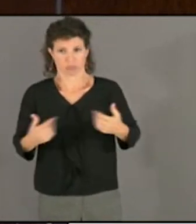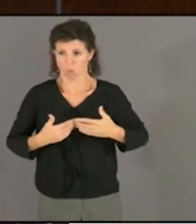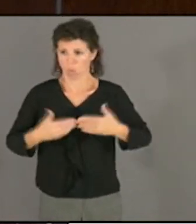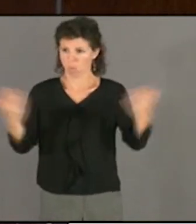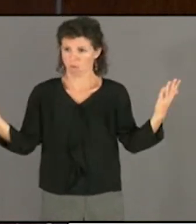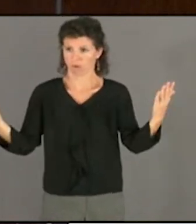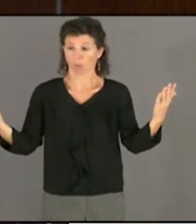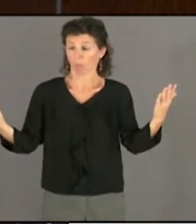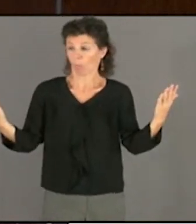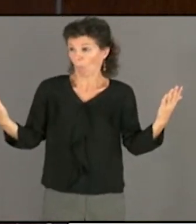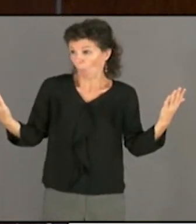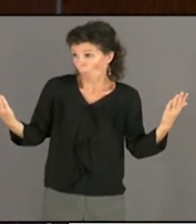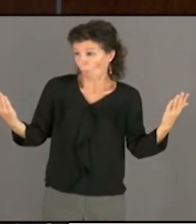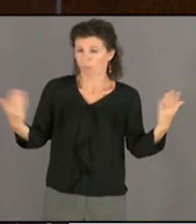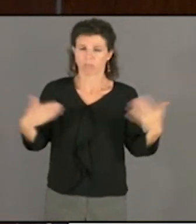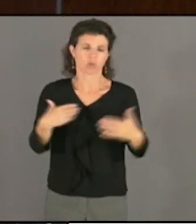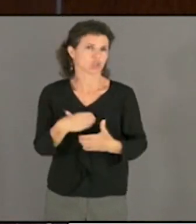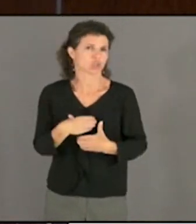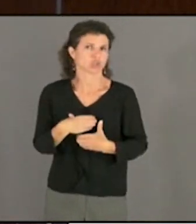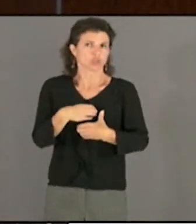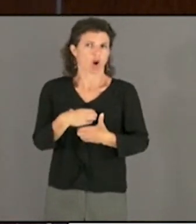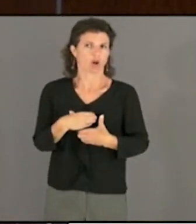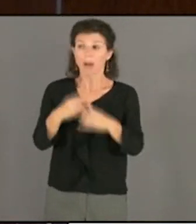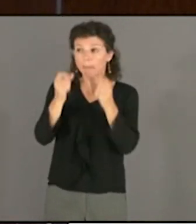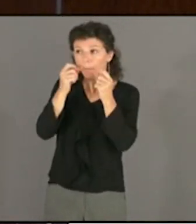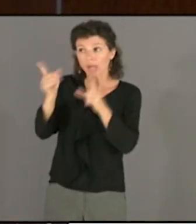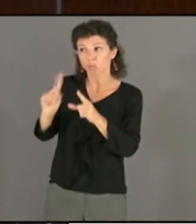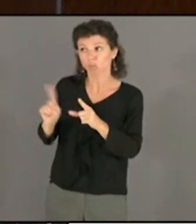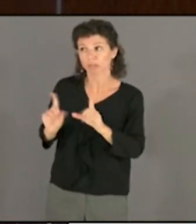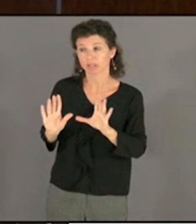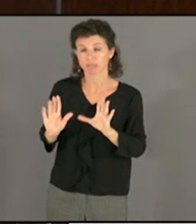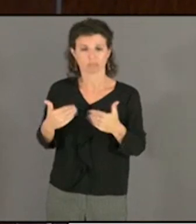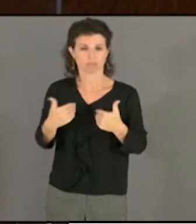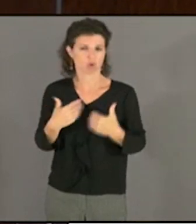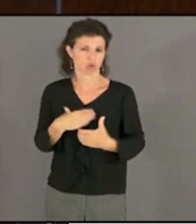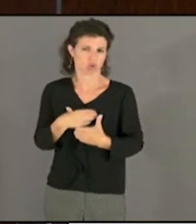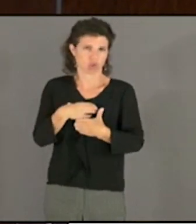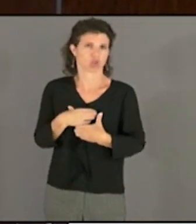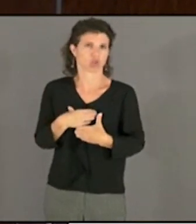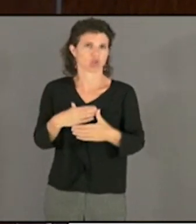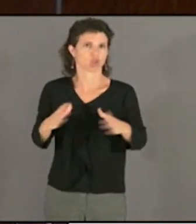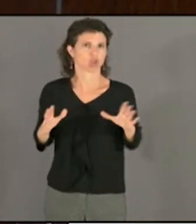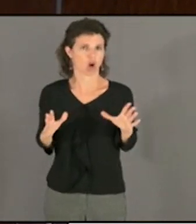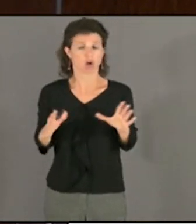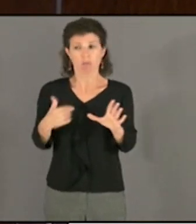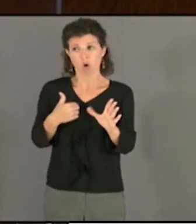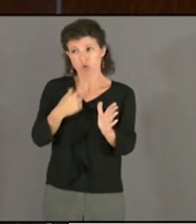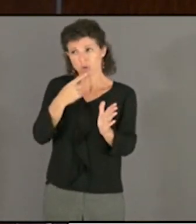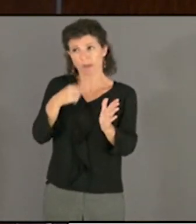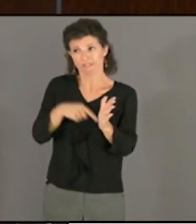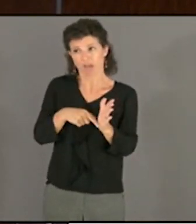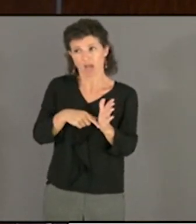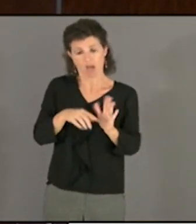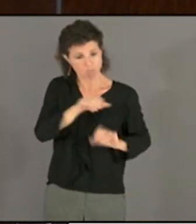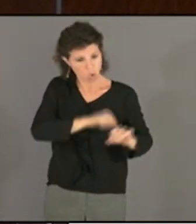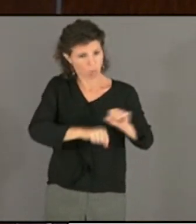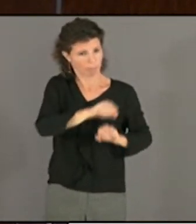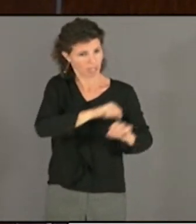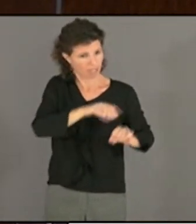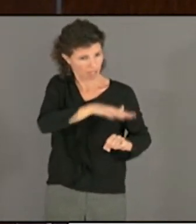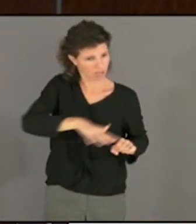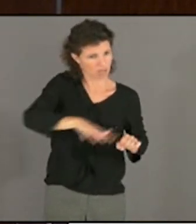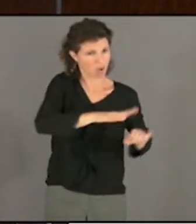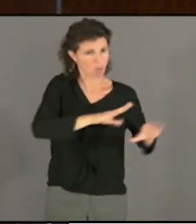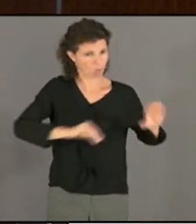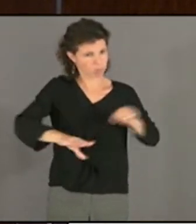C'est pas sur cette ligne-là que je me place. Plutôt que de m'occuper des autres, je préfère m'occuper des miens.